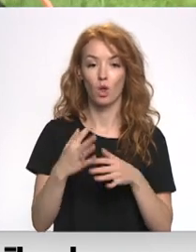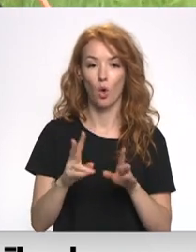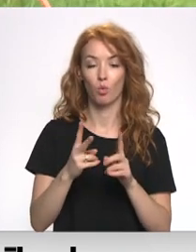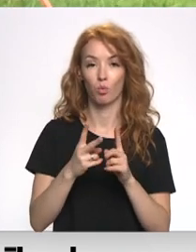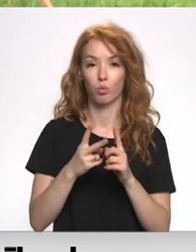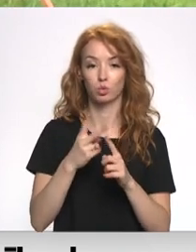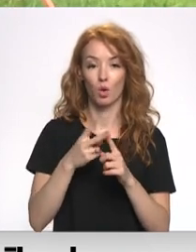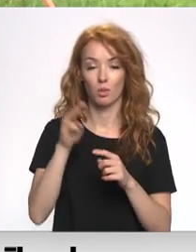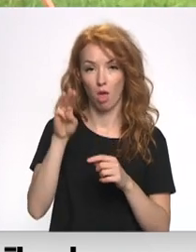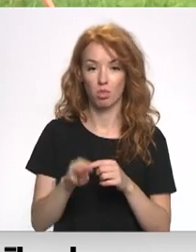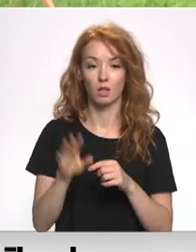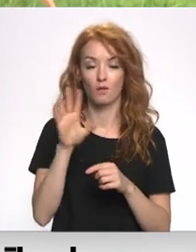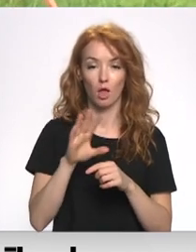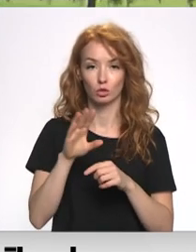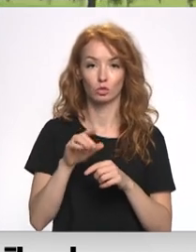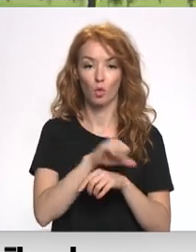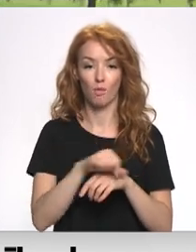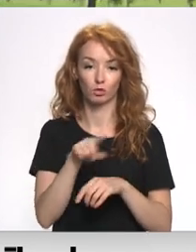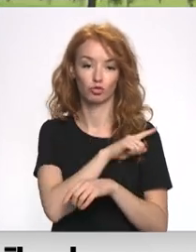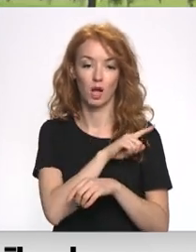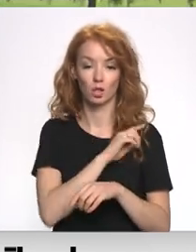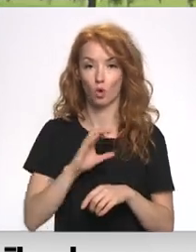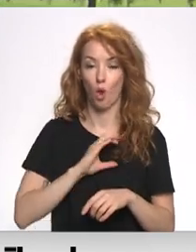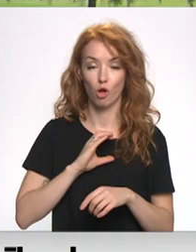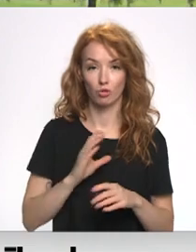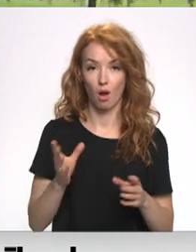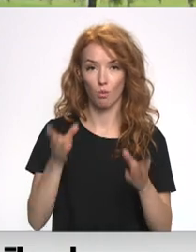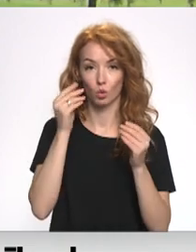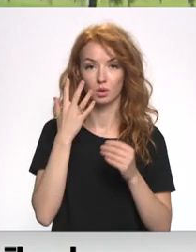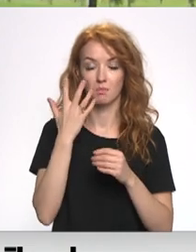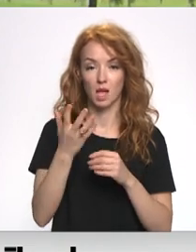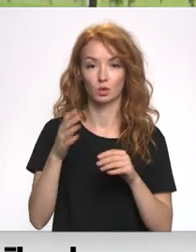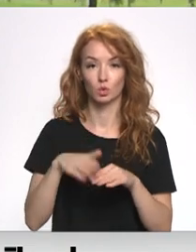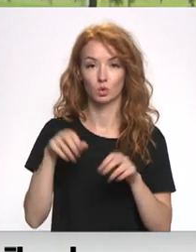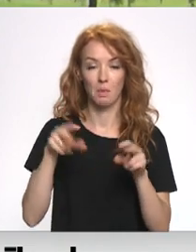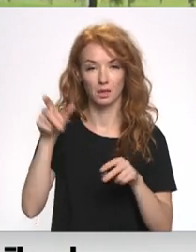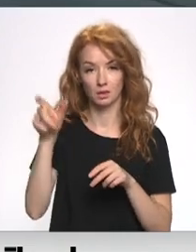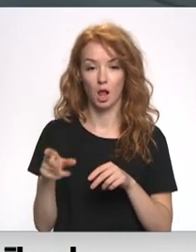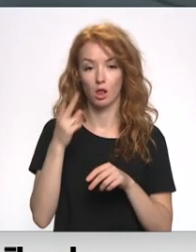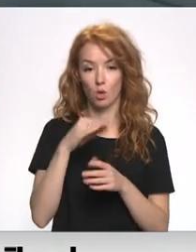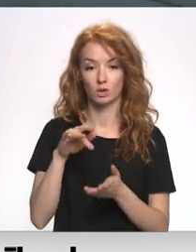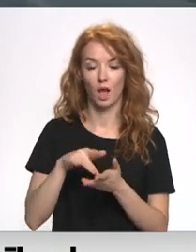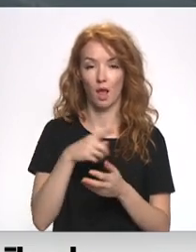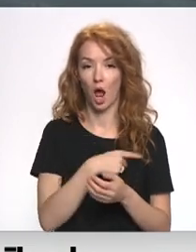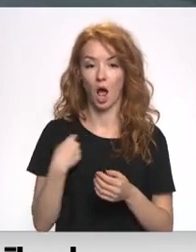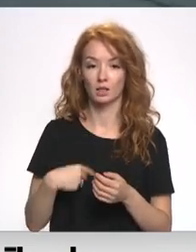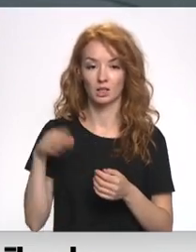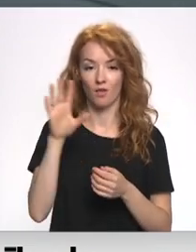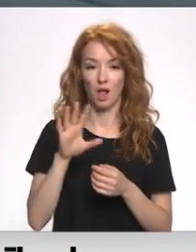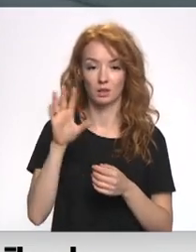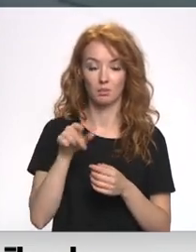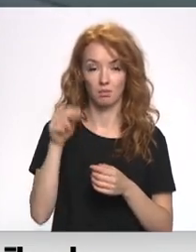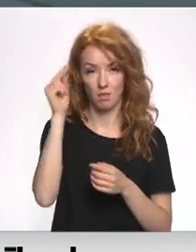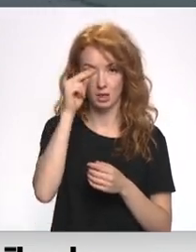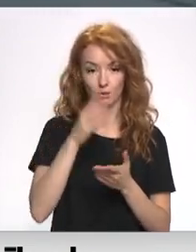pusotra mēneša garumā Valsts robežsardzes koledžā apgūst 5 kinologi no Centrālāzijas valstīm. Mācības notiek projekta